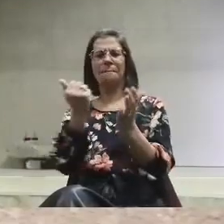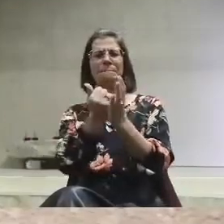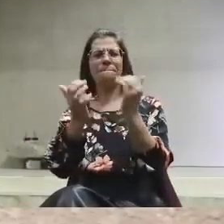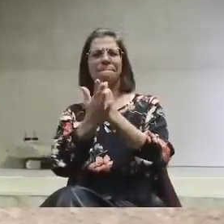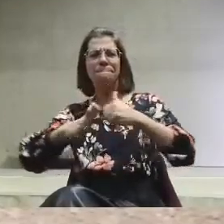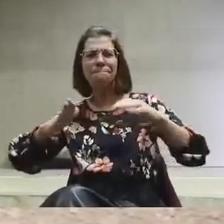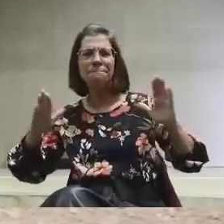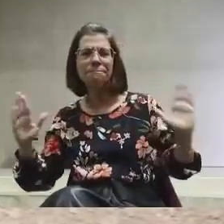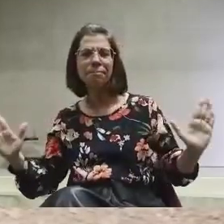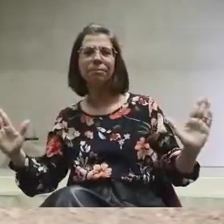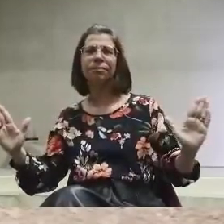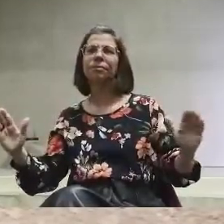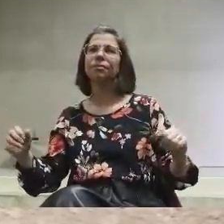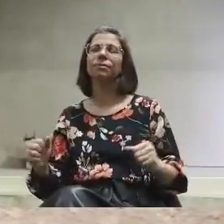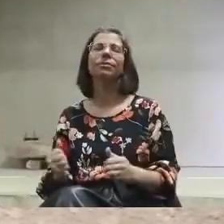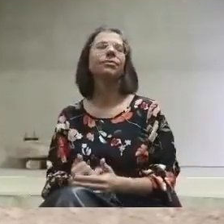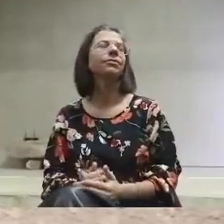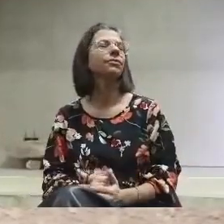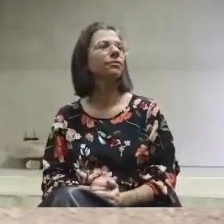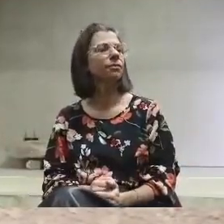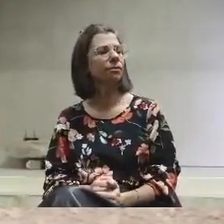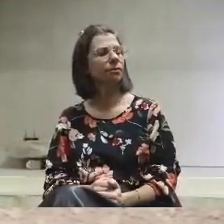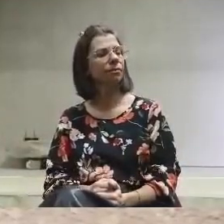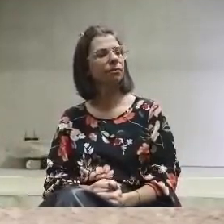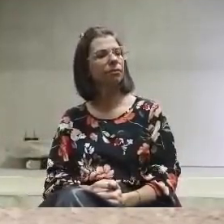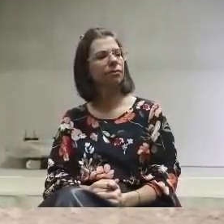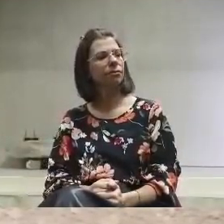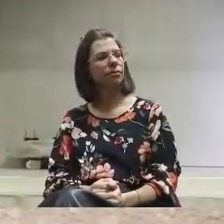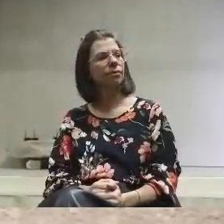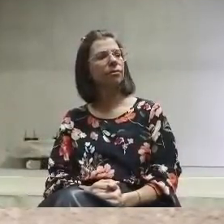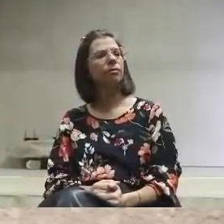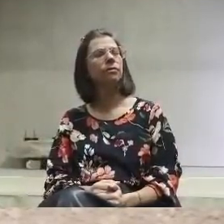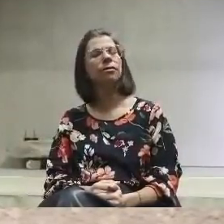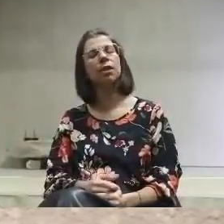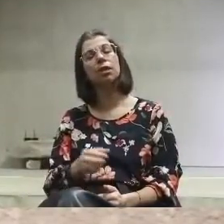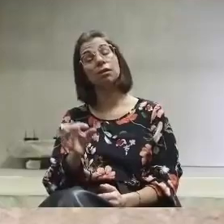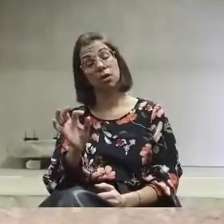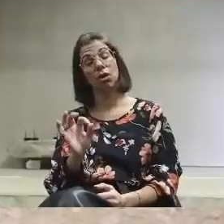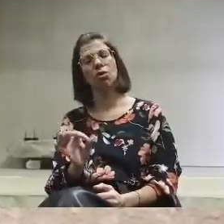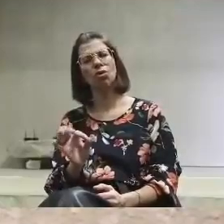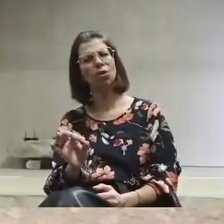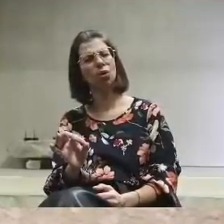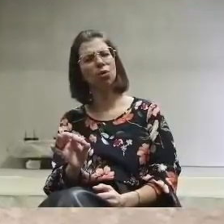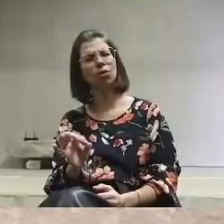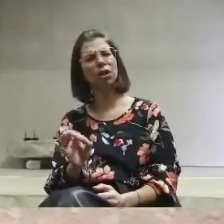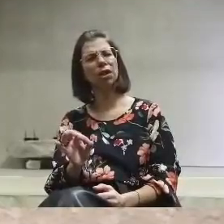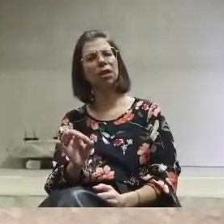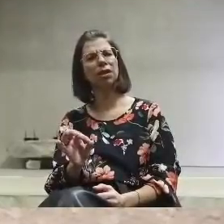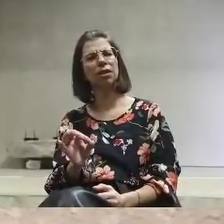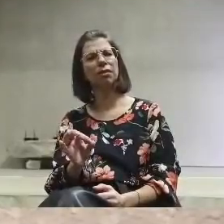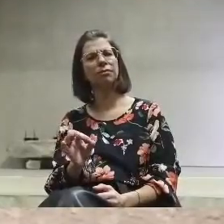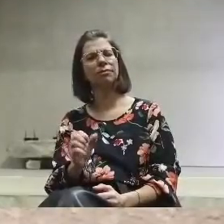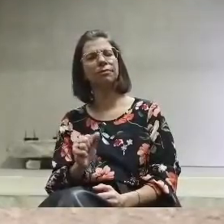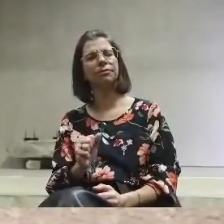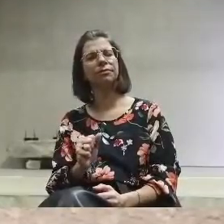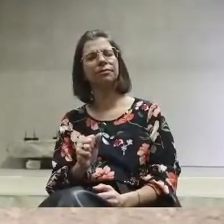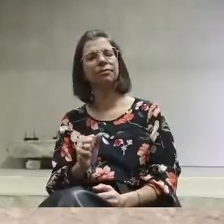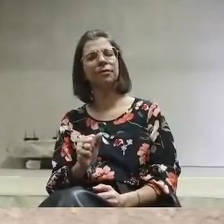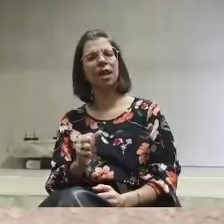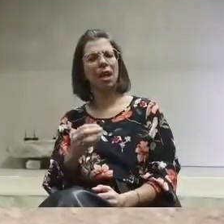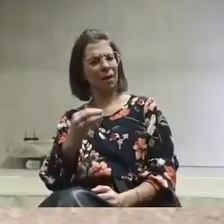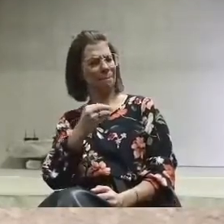la lance de nos péchés, les clous de nos péchés, de nos colères et de nos folies qui